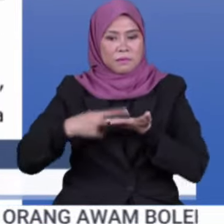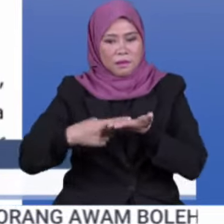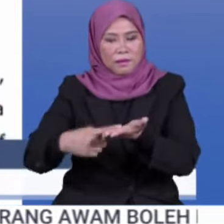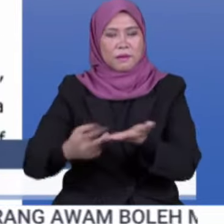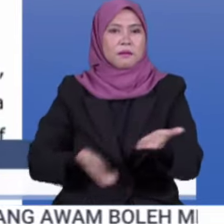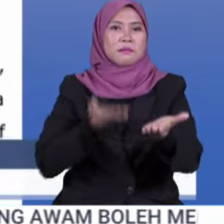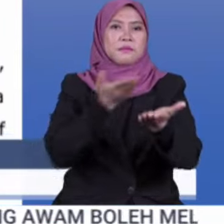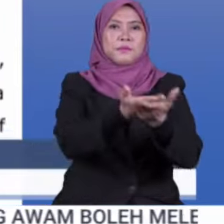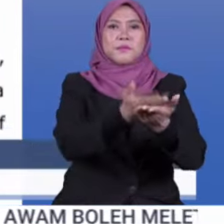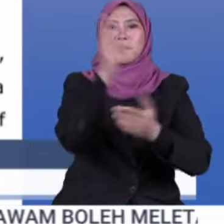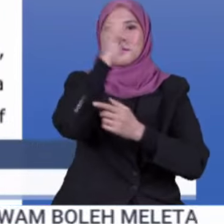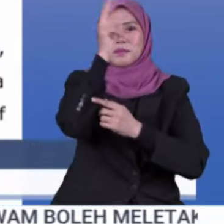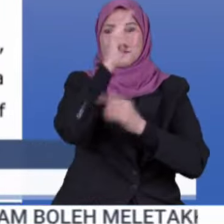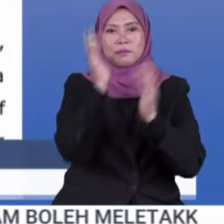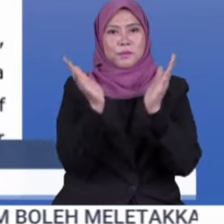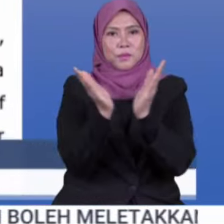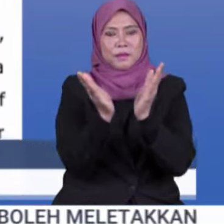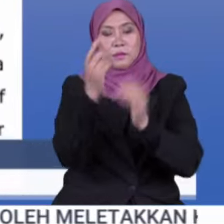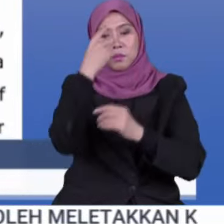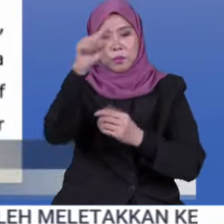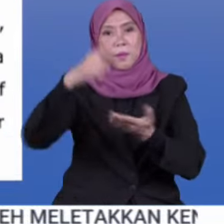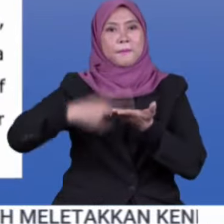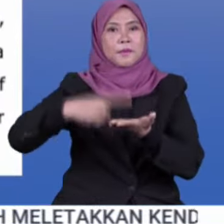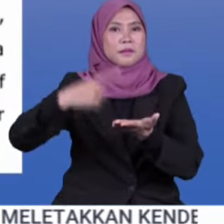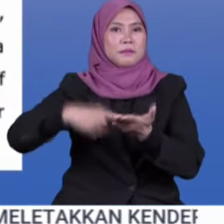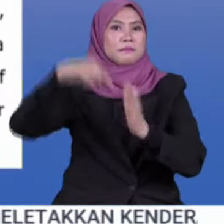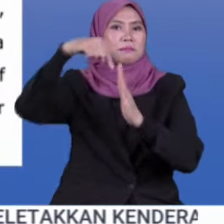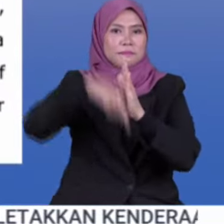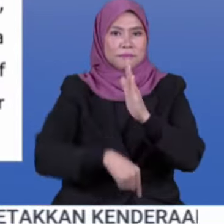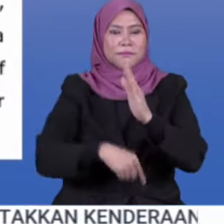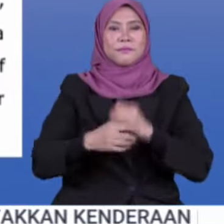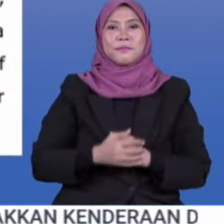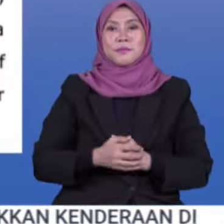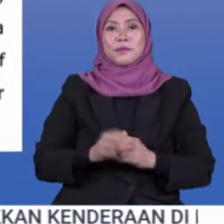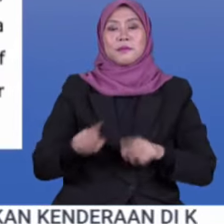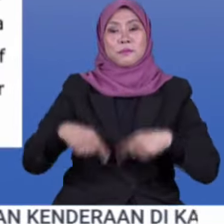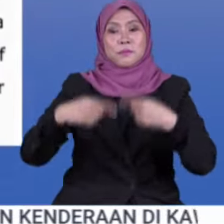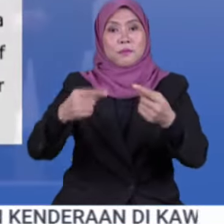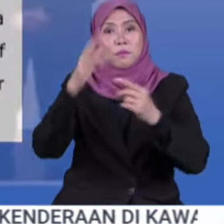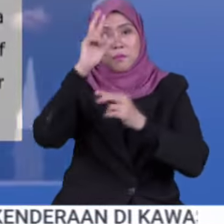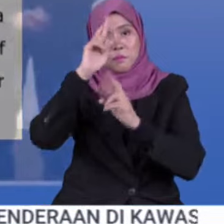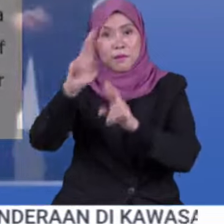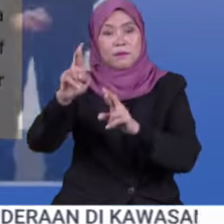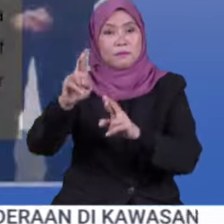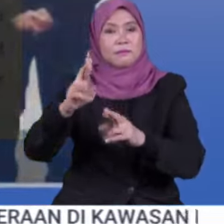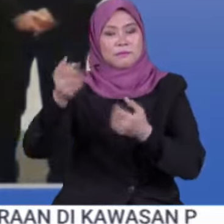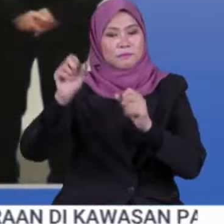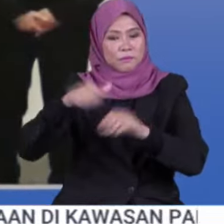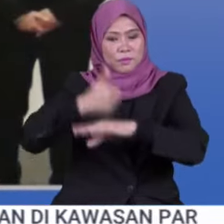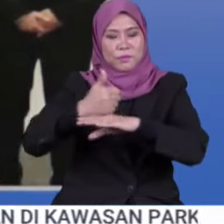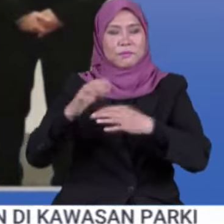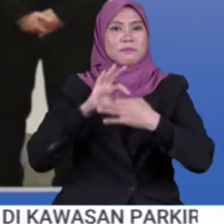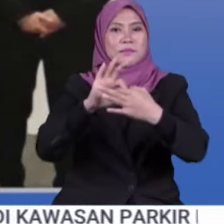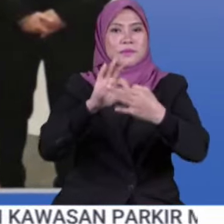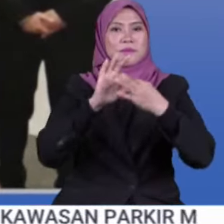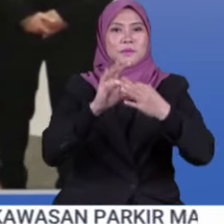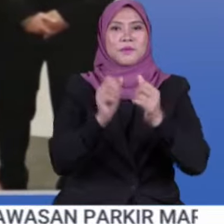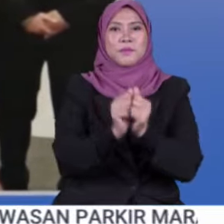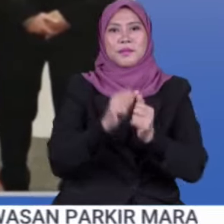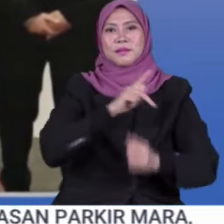dikemukakan kepada Kerajaan Brunei untuk perbincangan lanjut. Kunjungan hormat tersebut bertujuan mewujudkan kerjasama erat antara